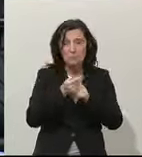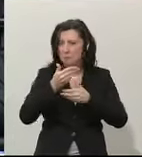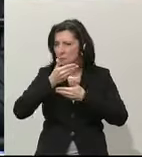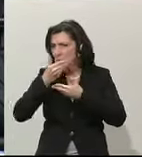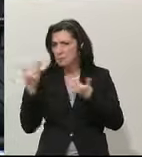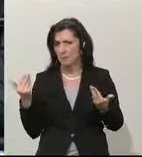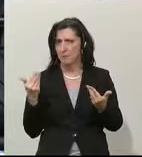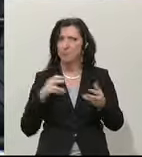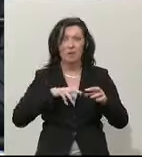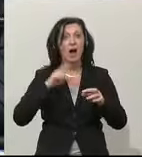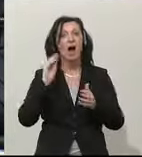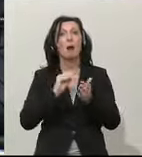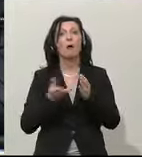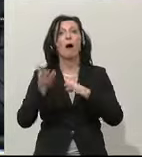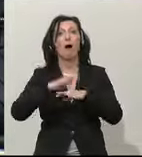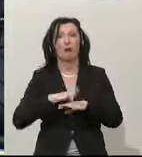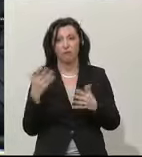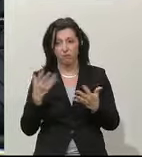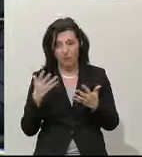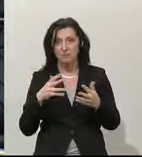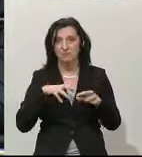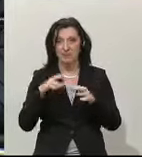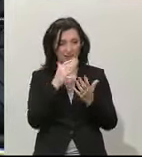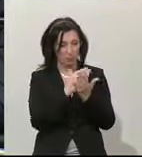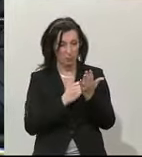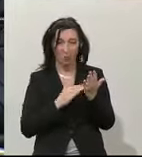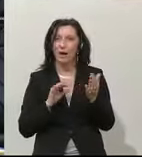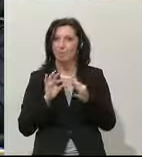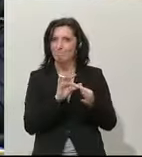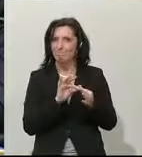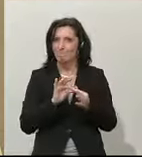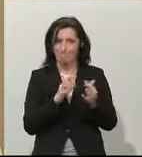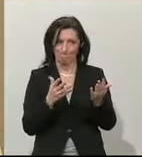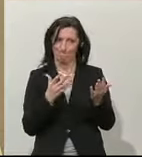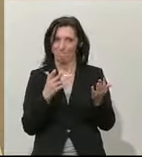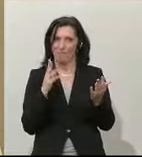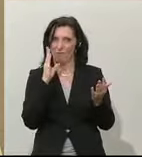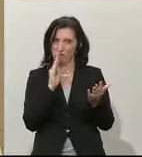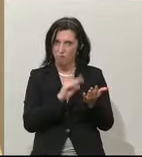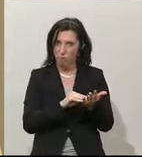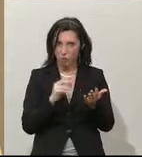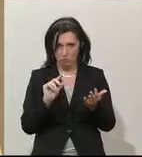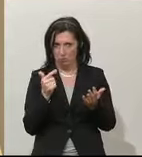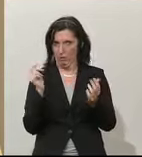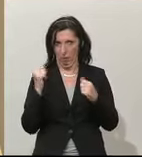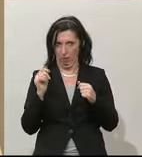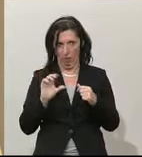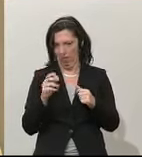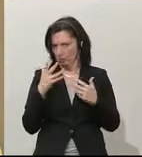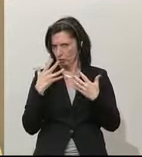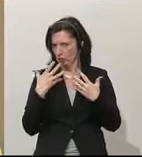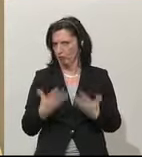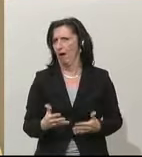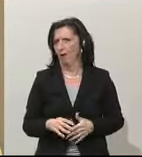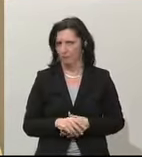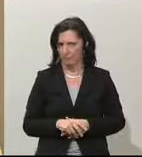dieses Regierungsprogramm ist aus wohnpolitischer Sicht das schwächste Programm in der Zweiten Republik.